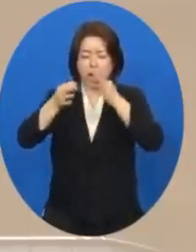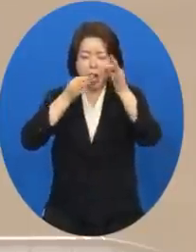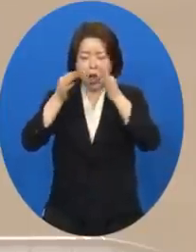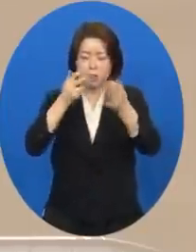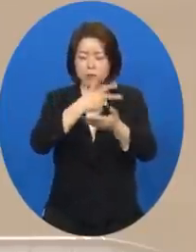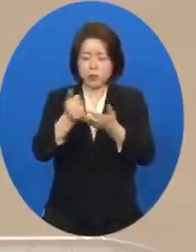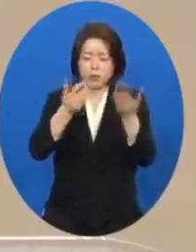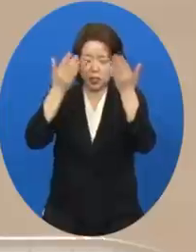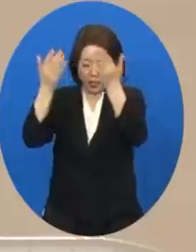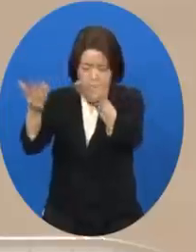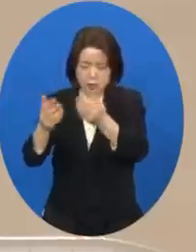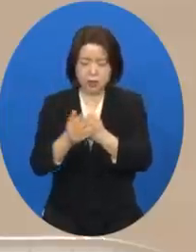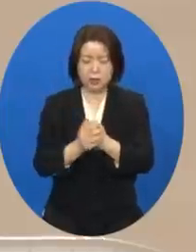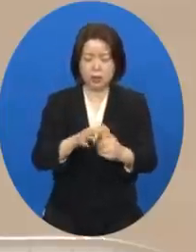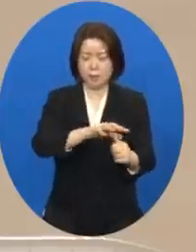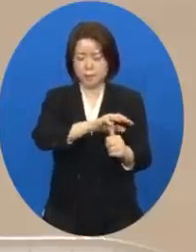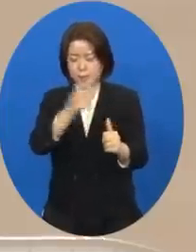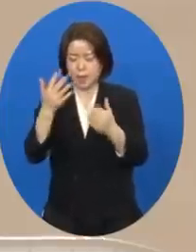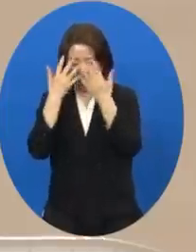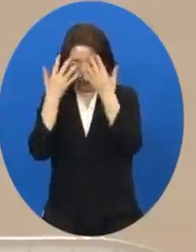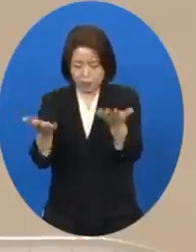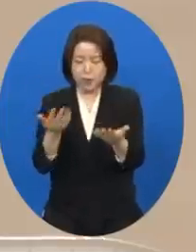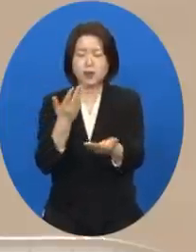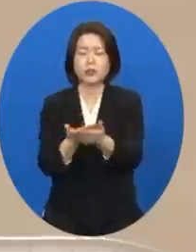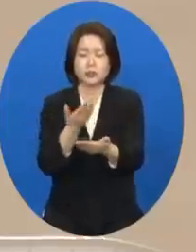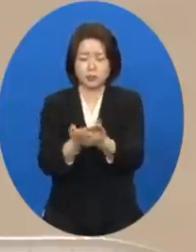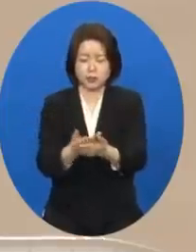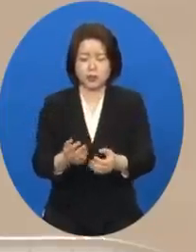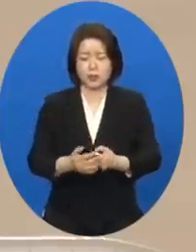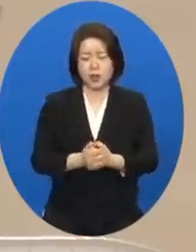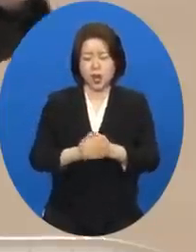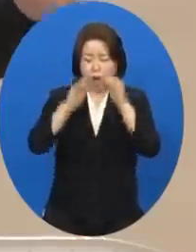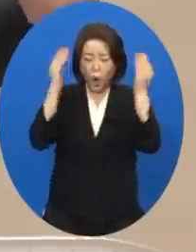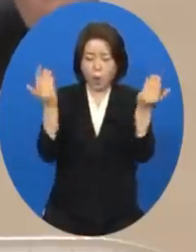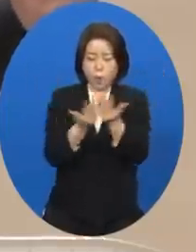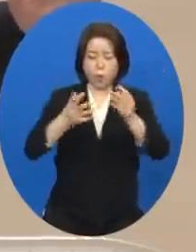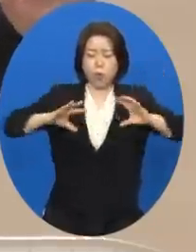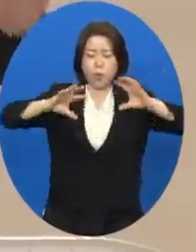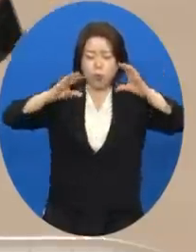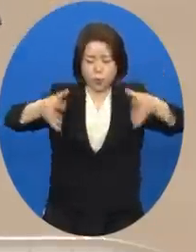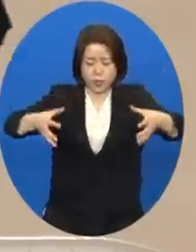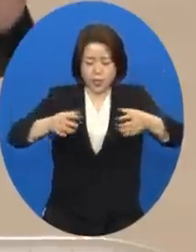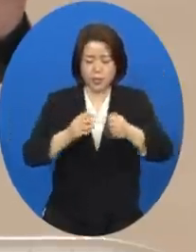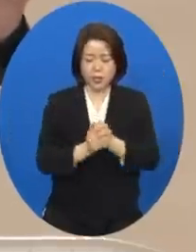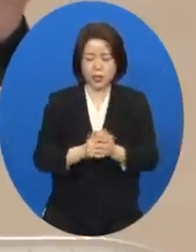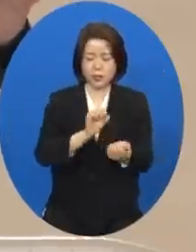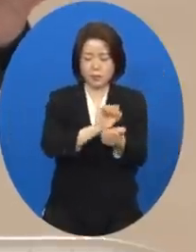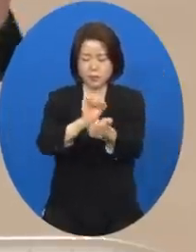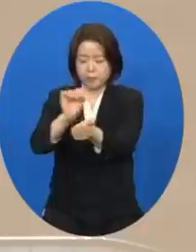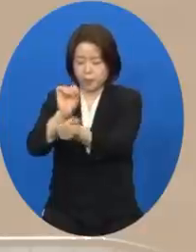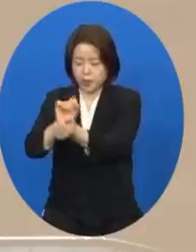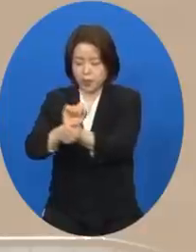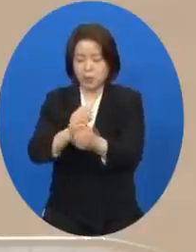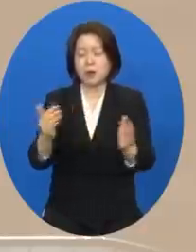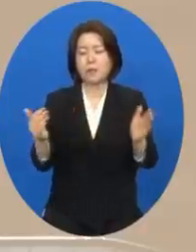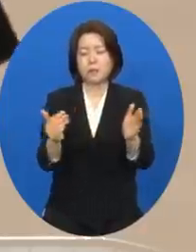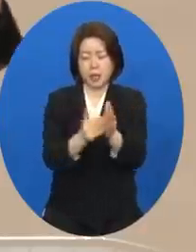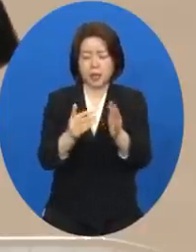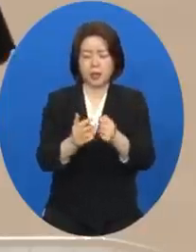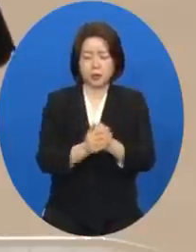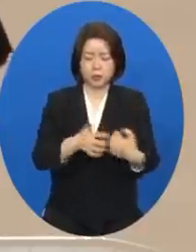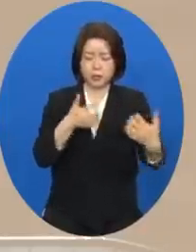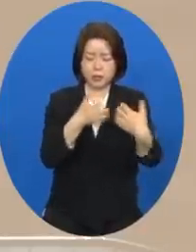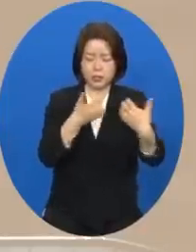드리오니 석방 저 해 주소서 온세계 전염병이 그치고 전쟁이